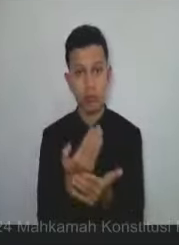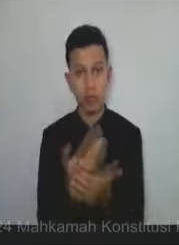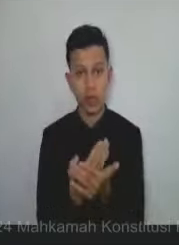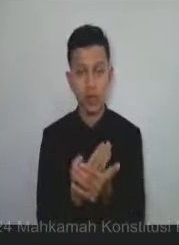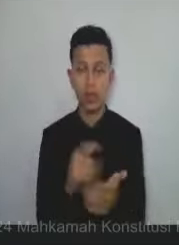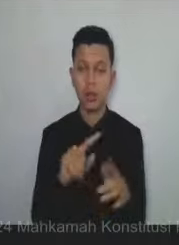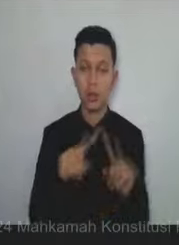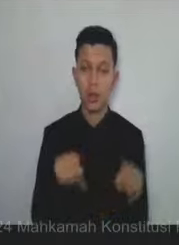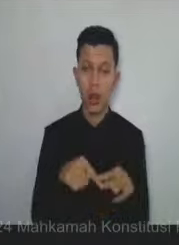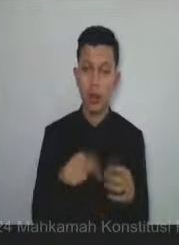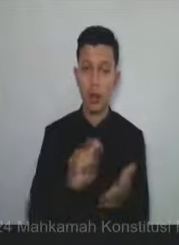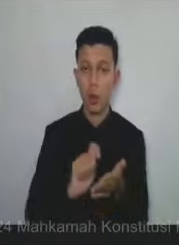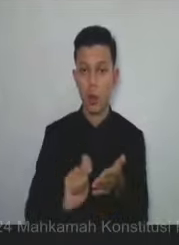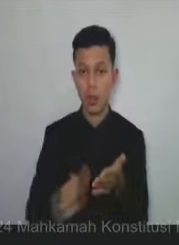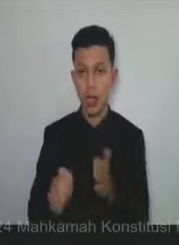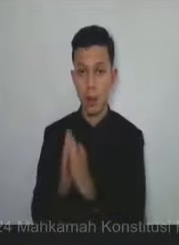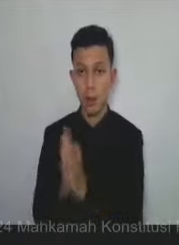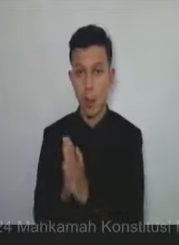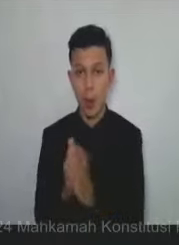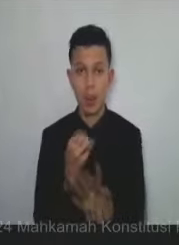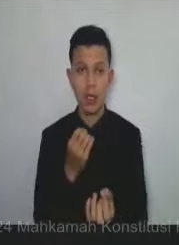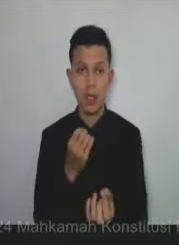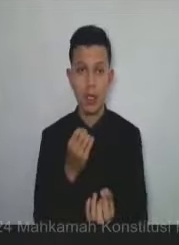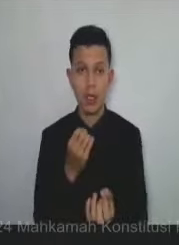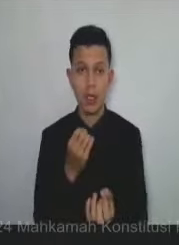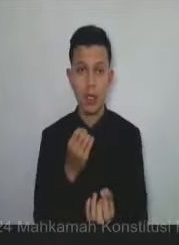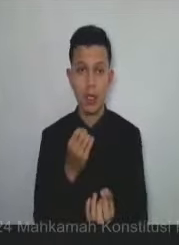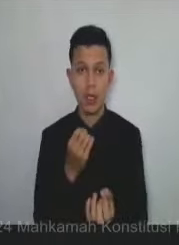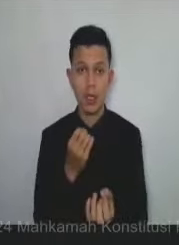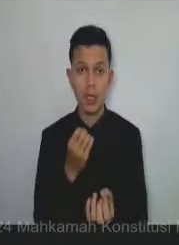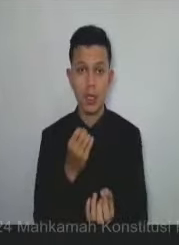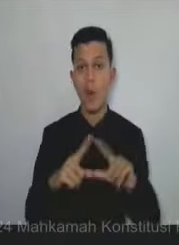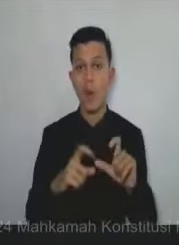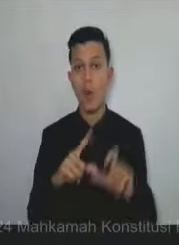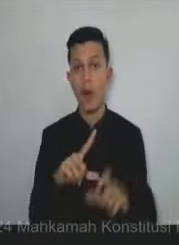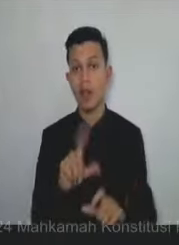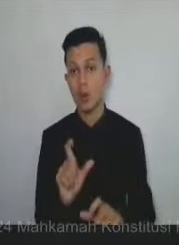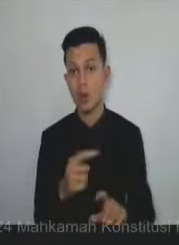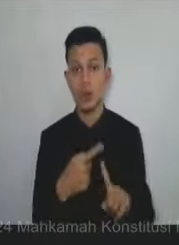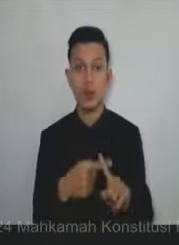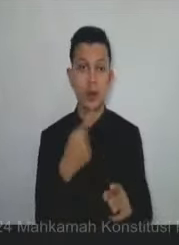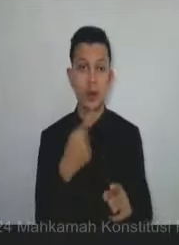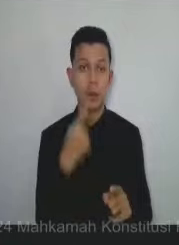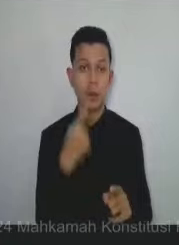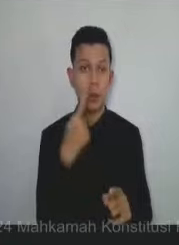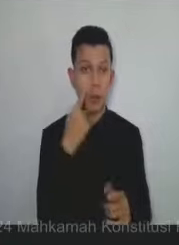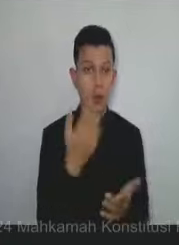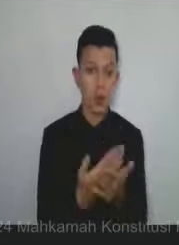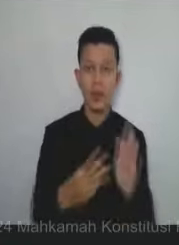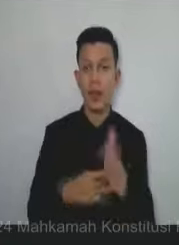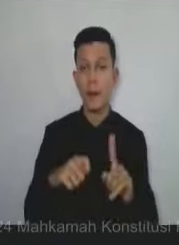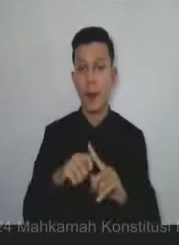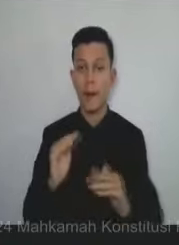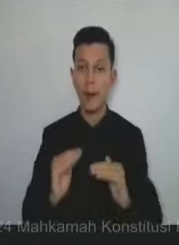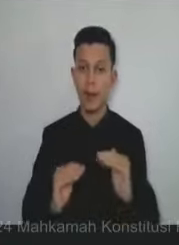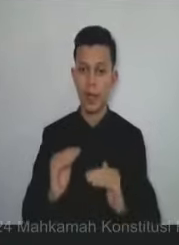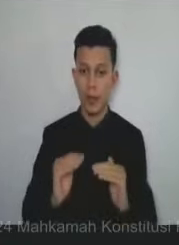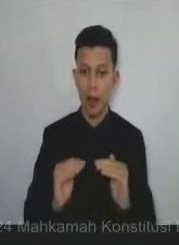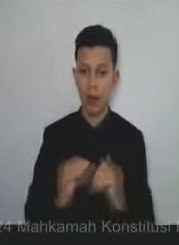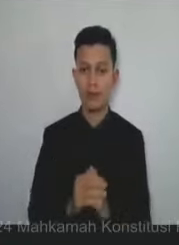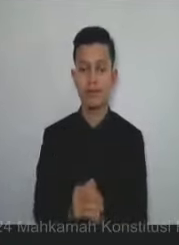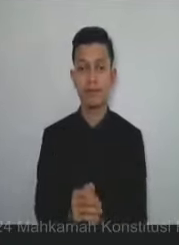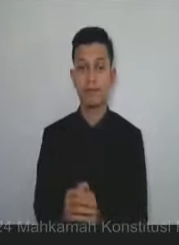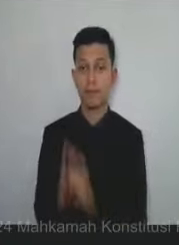pemohon, keterangan Bawaslu beserta bukti-bukti yang diajukan, Mahkamah mempertimbangkan bahwa dalil pemohon telah diselesaikan